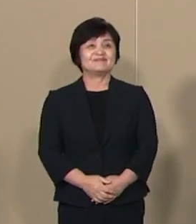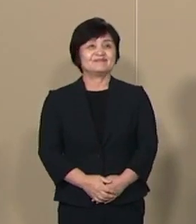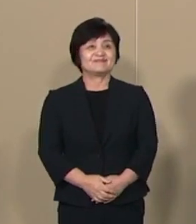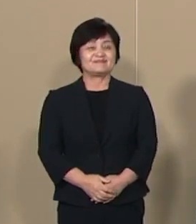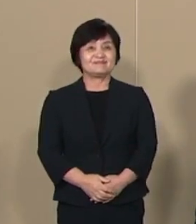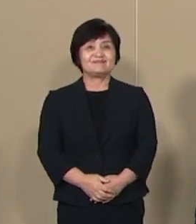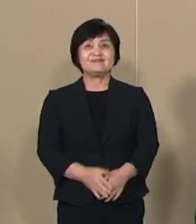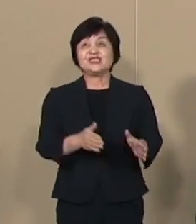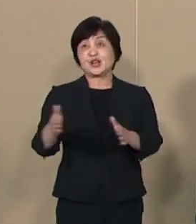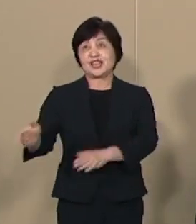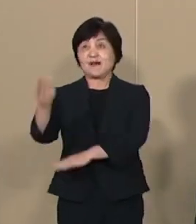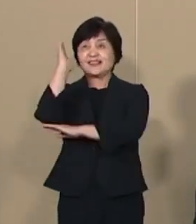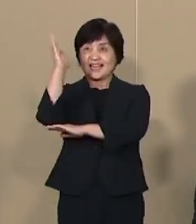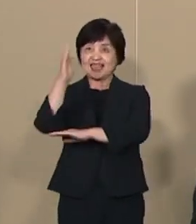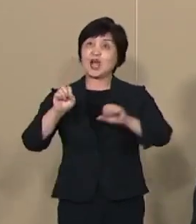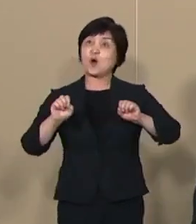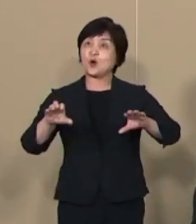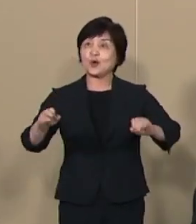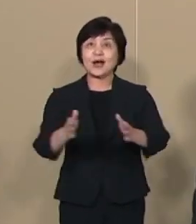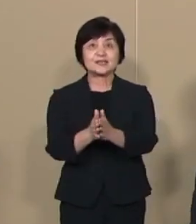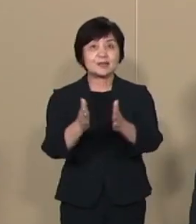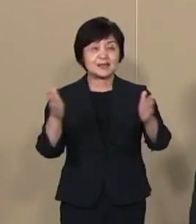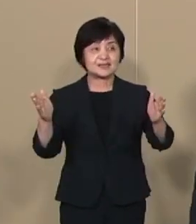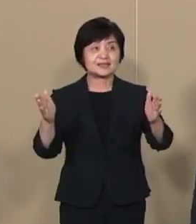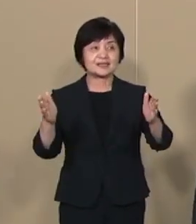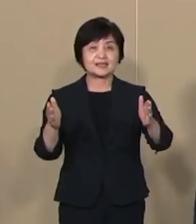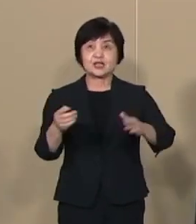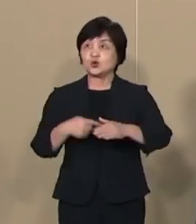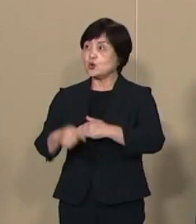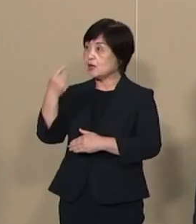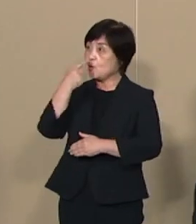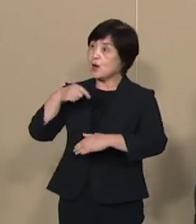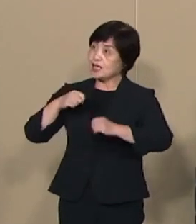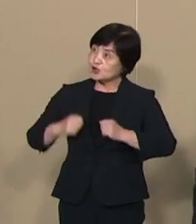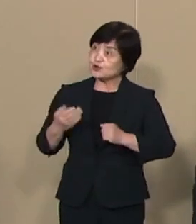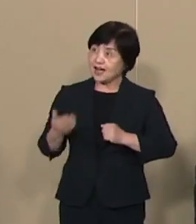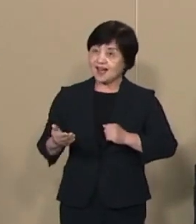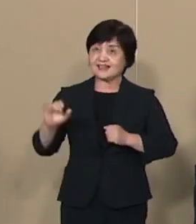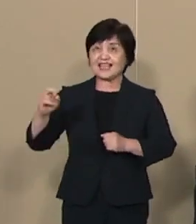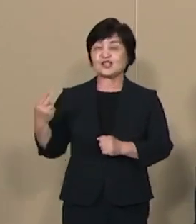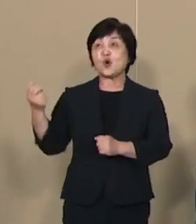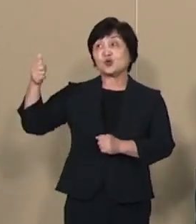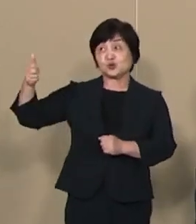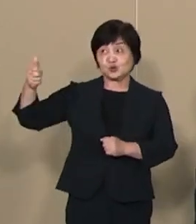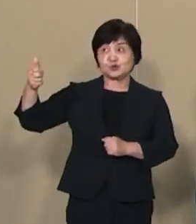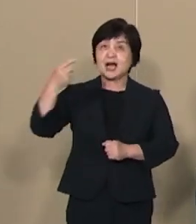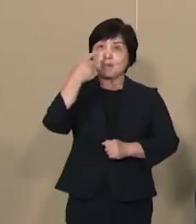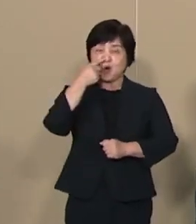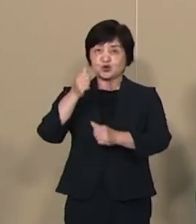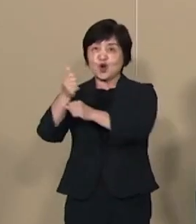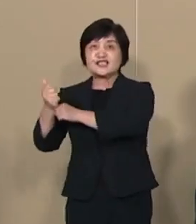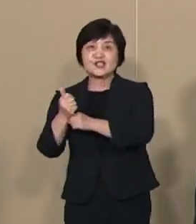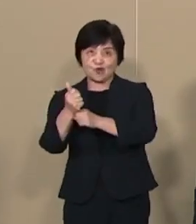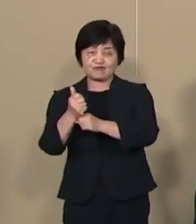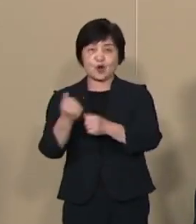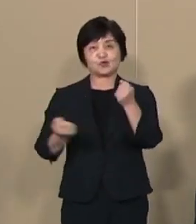それではの政見放送の方を始めて行きたいと思います僕をここにいる間っていうと斉藤部分は僕のあのなんか秘書兼運転手